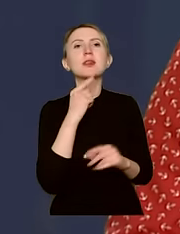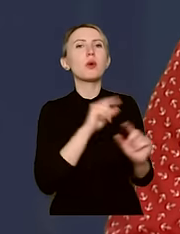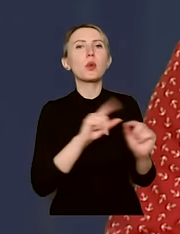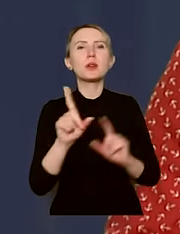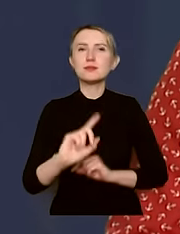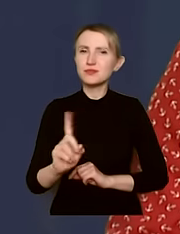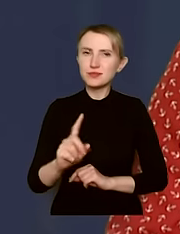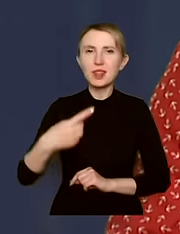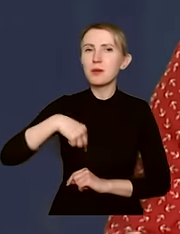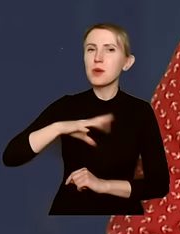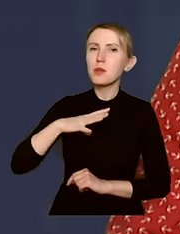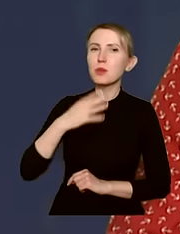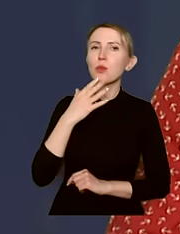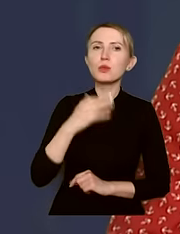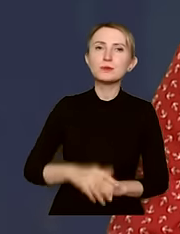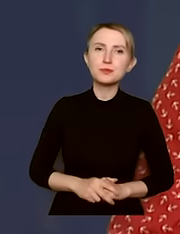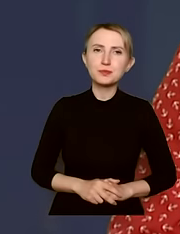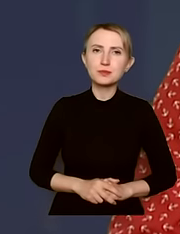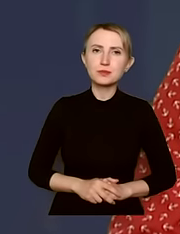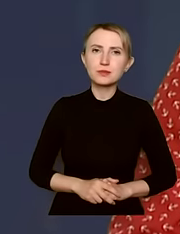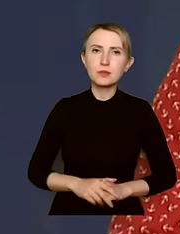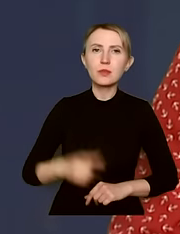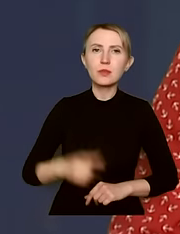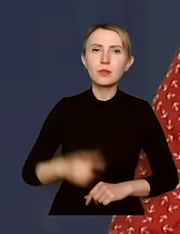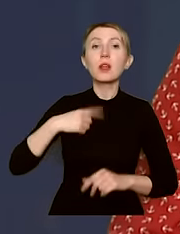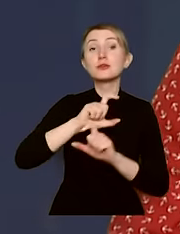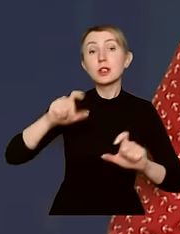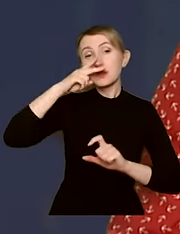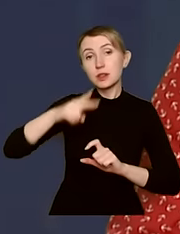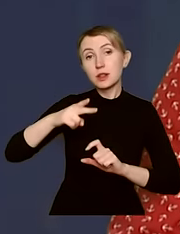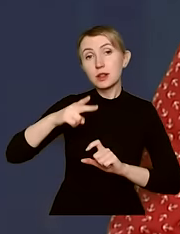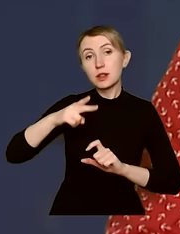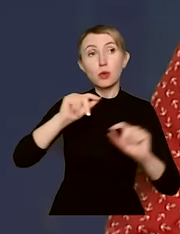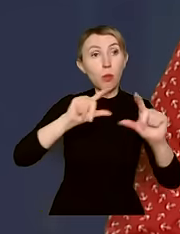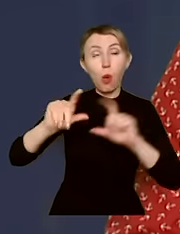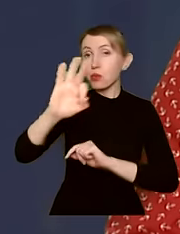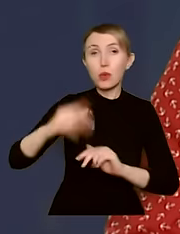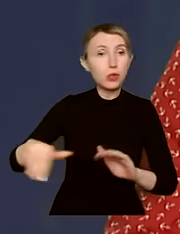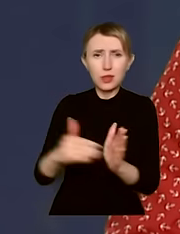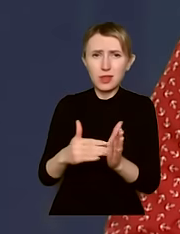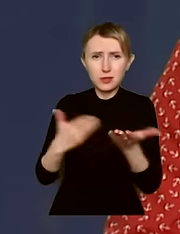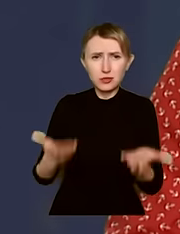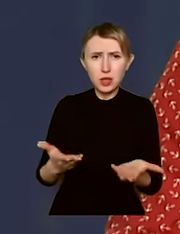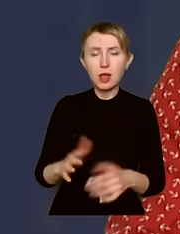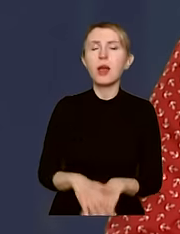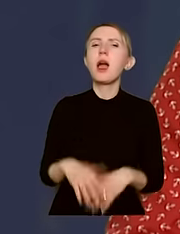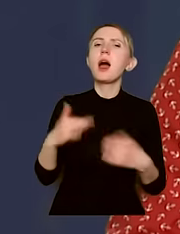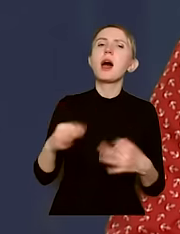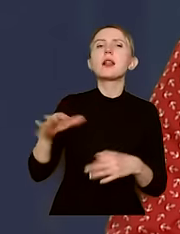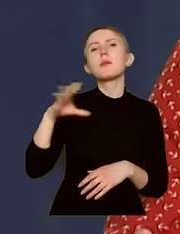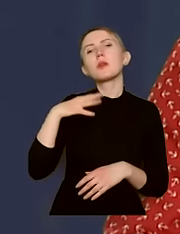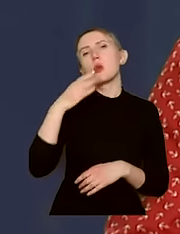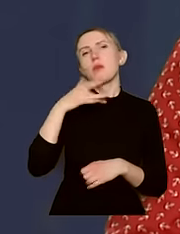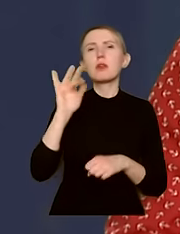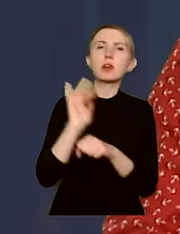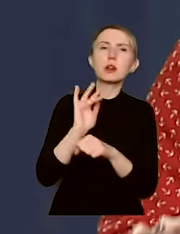my uważaliśmy i też uważamy i zresztą czas to pokazał, że to podnoszenie nie było potrzebne. Oczywiście liberałowie krzyczeli wtedy głośno, że